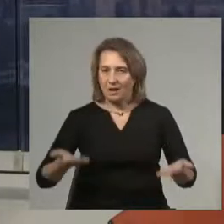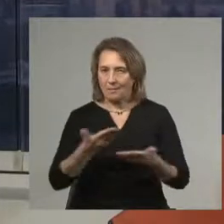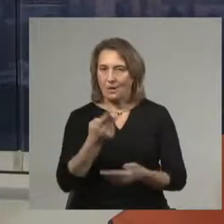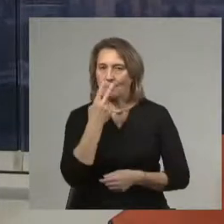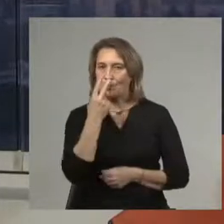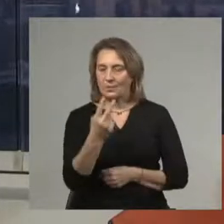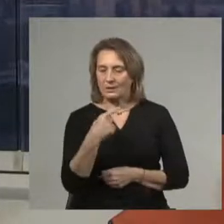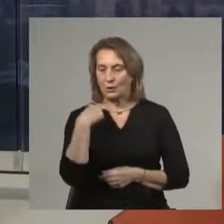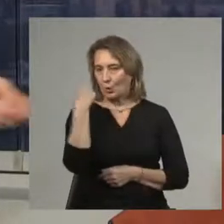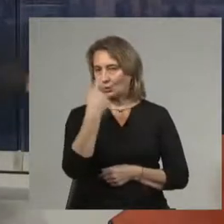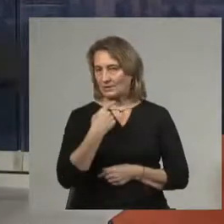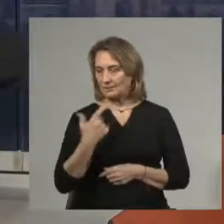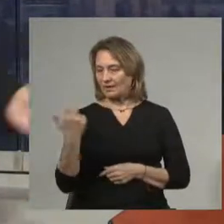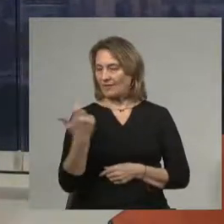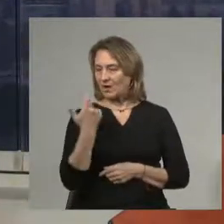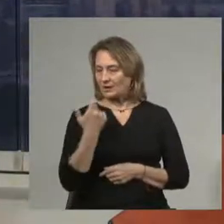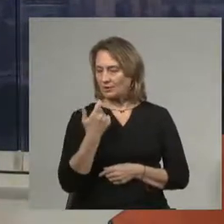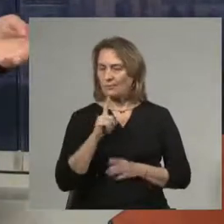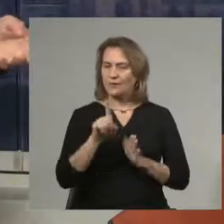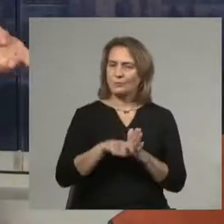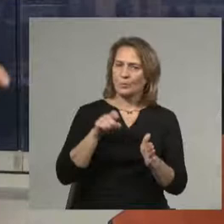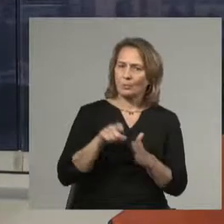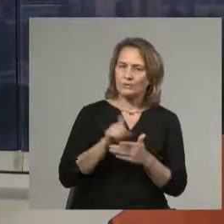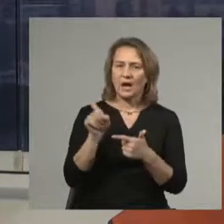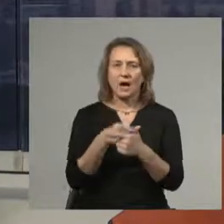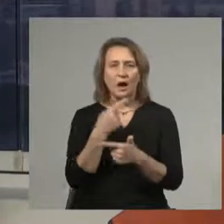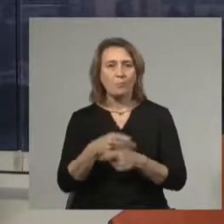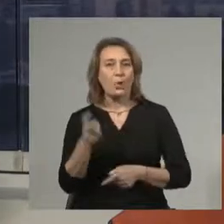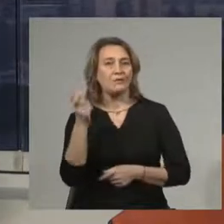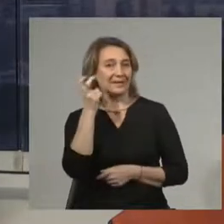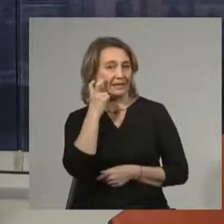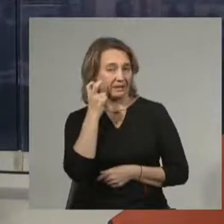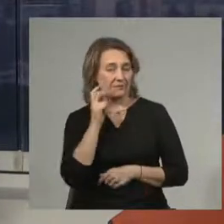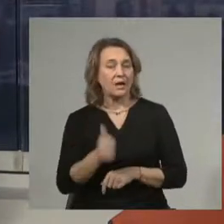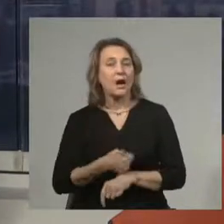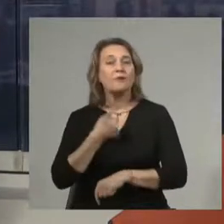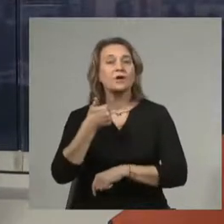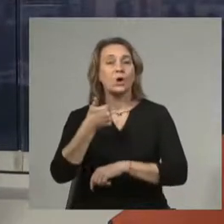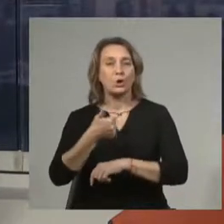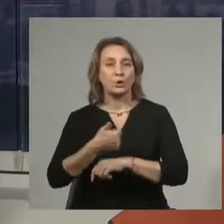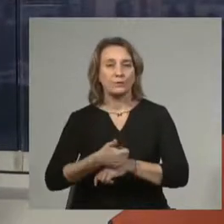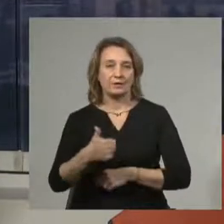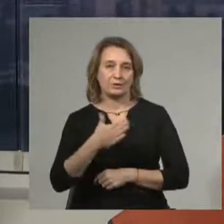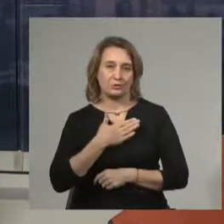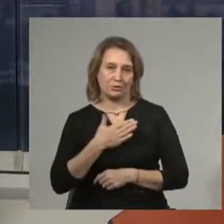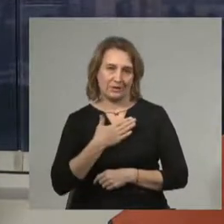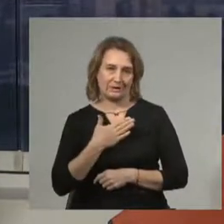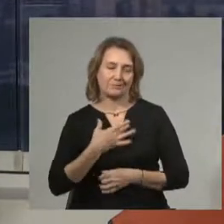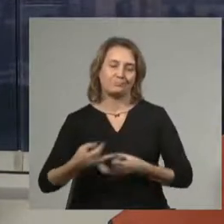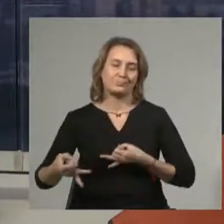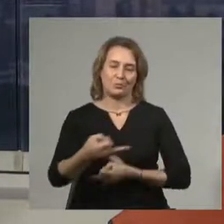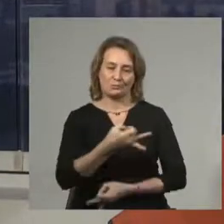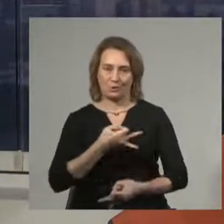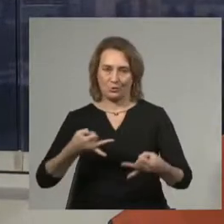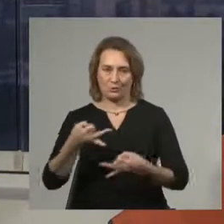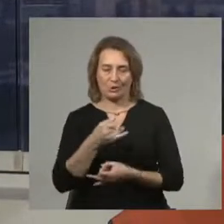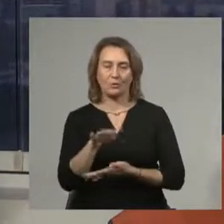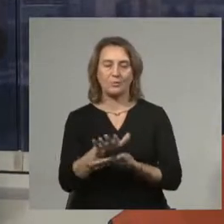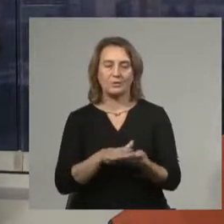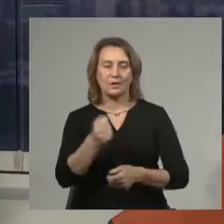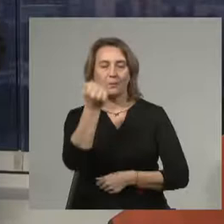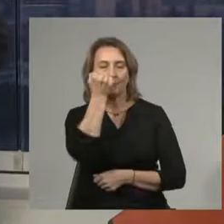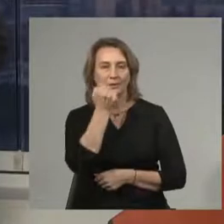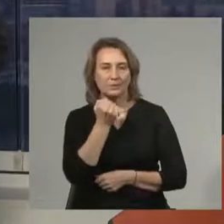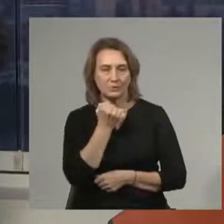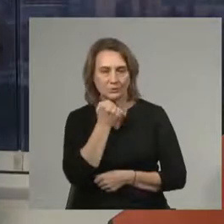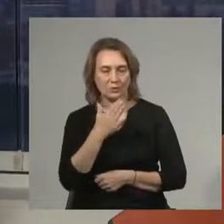особисто в Харкові, в Донецьку або в Києві, але головне, щоб наш контакт продовжувався. Дякую всьому